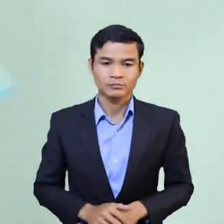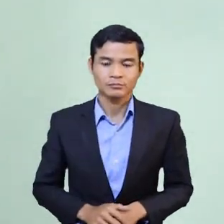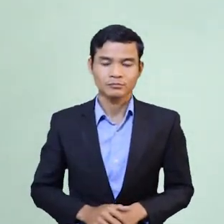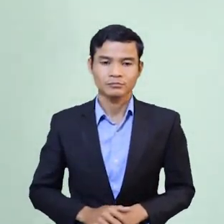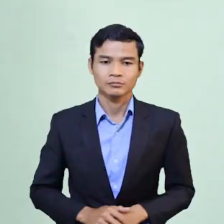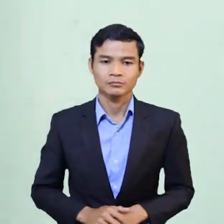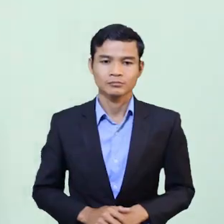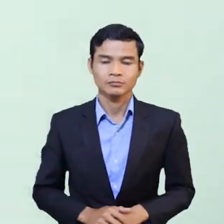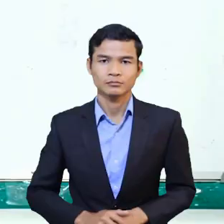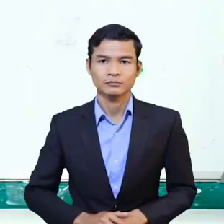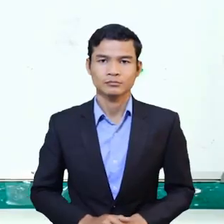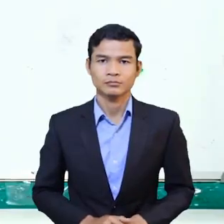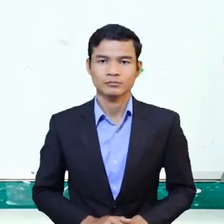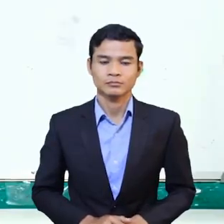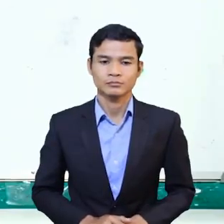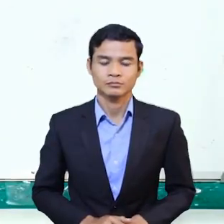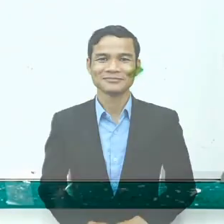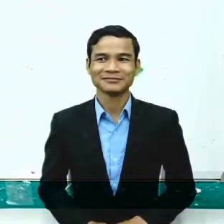chà